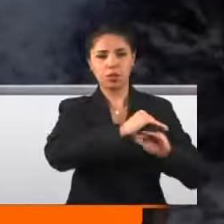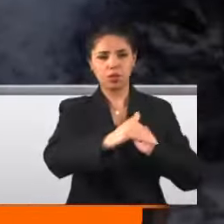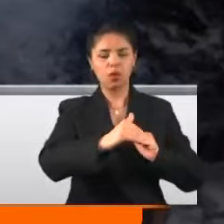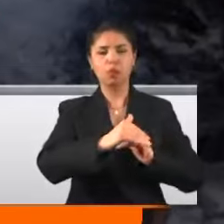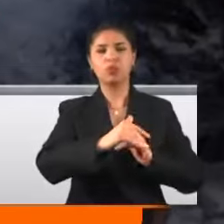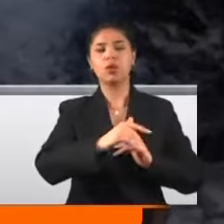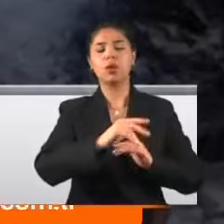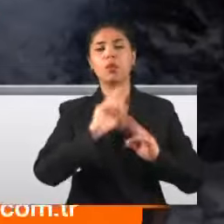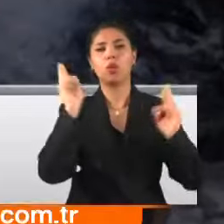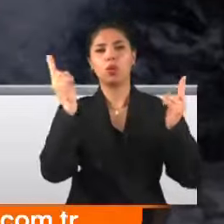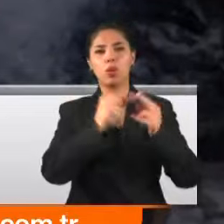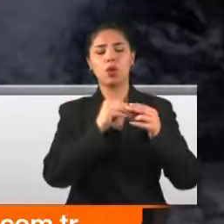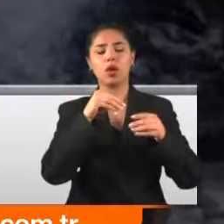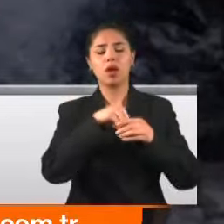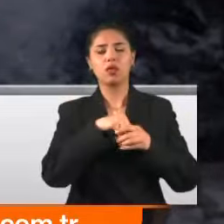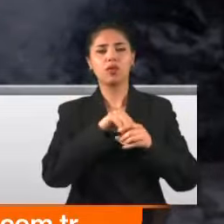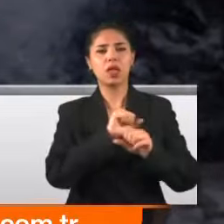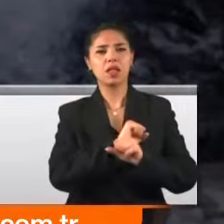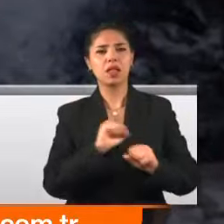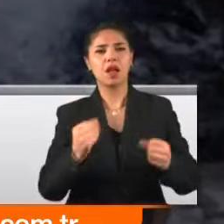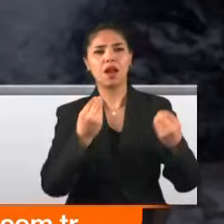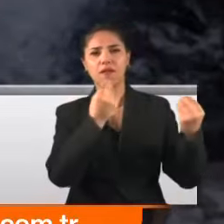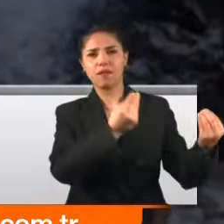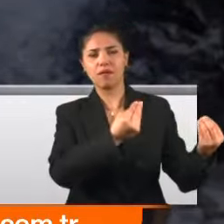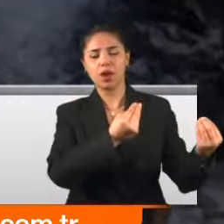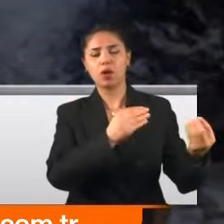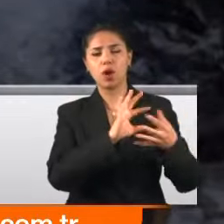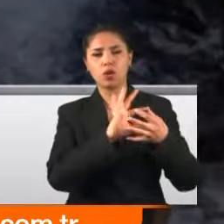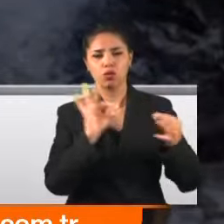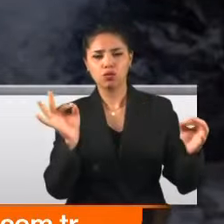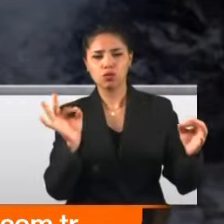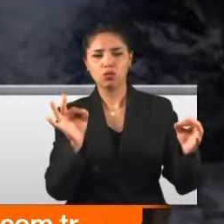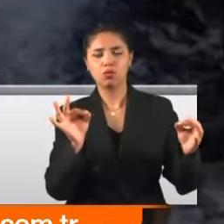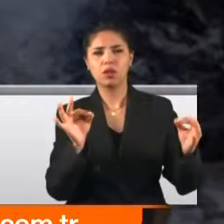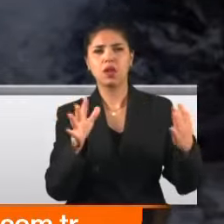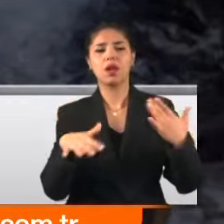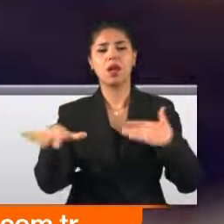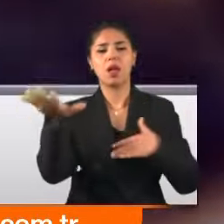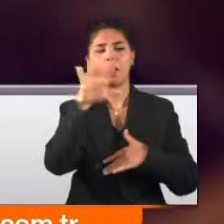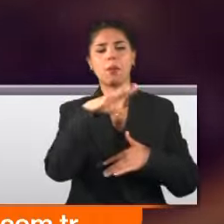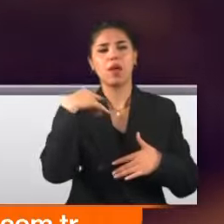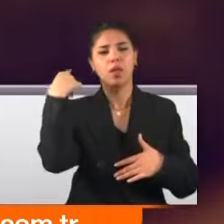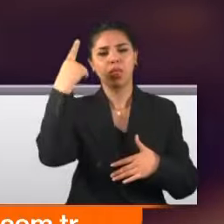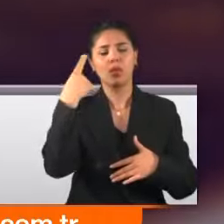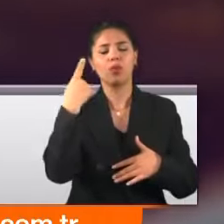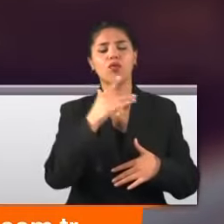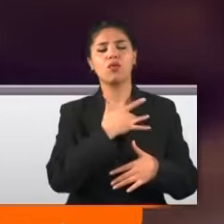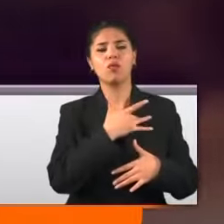cehennemi yaşatıyorlar ifadeleri dünyada herkesin yüreğinden geçenlerin özetiydi.